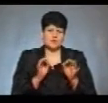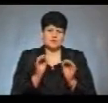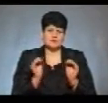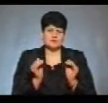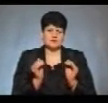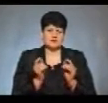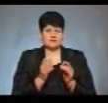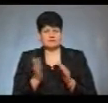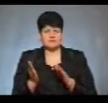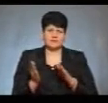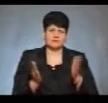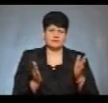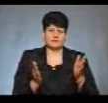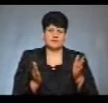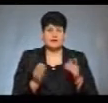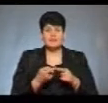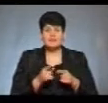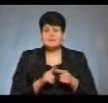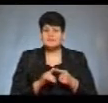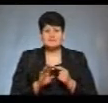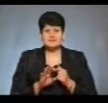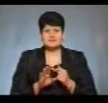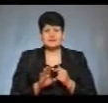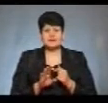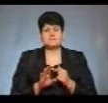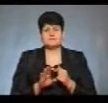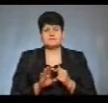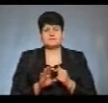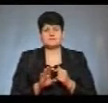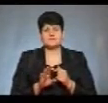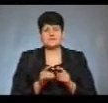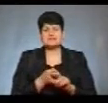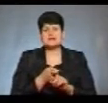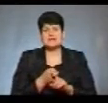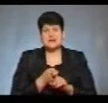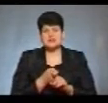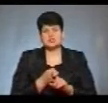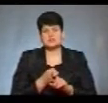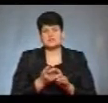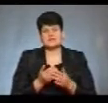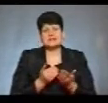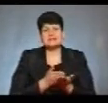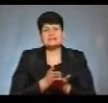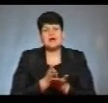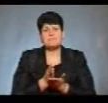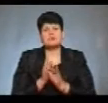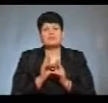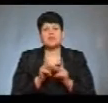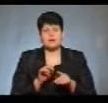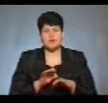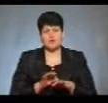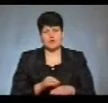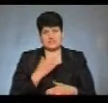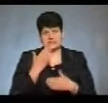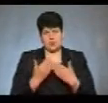бік, або на декілька в інший. Ну, але це знов-таки, це вже як, це залежить від фактично напрямку, як проводиться це,